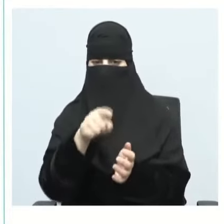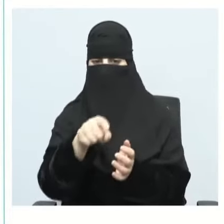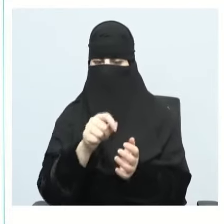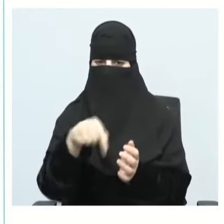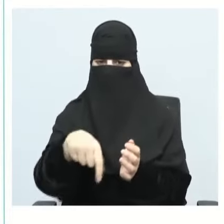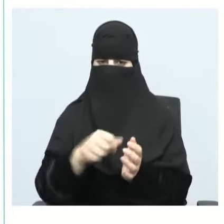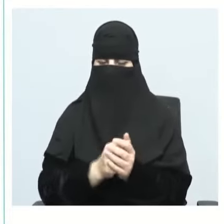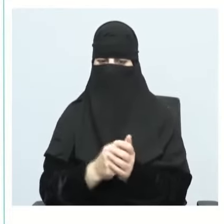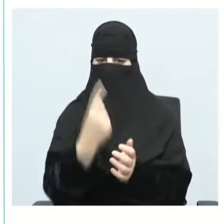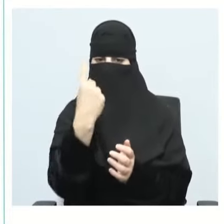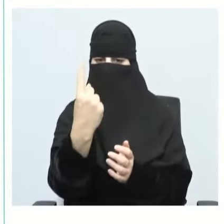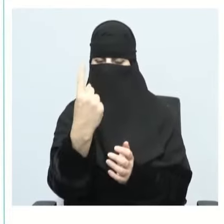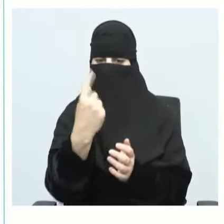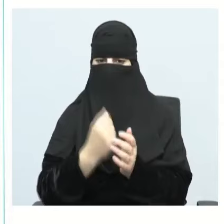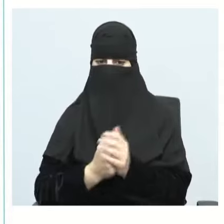الان واحد